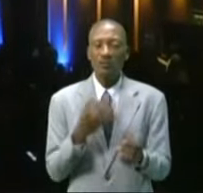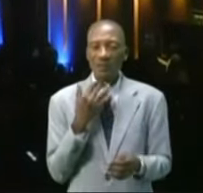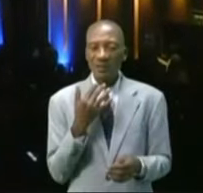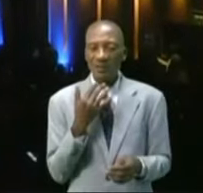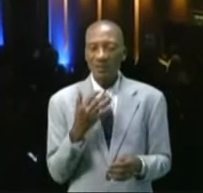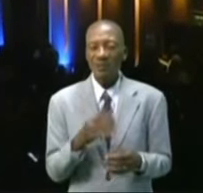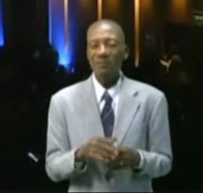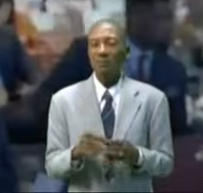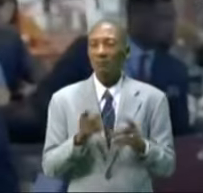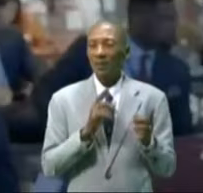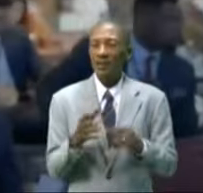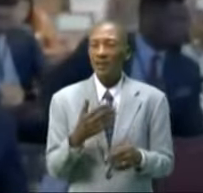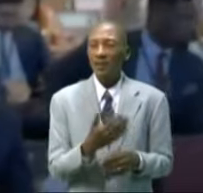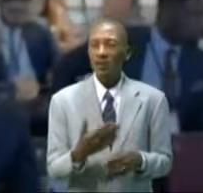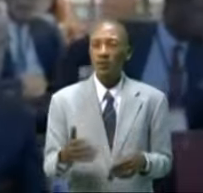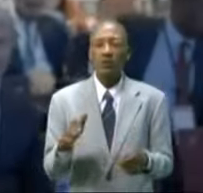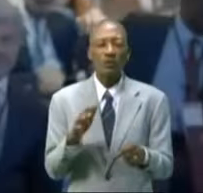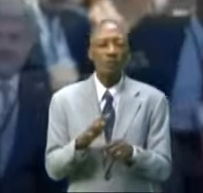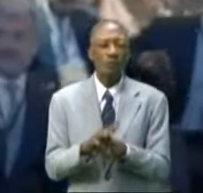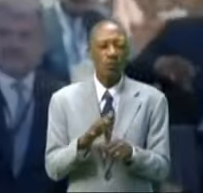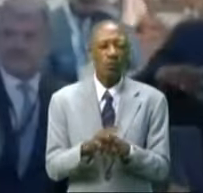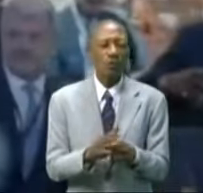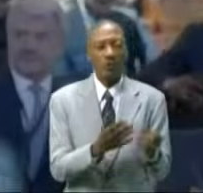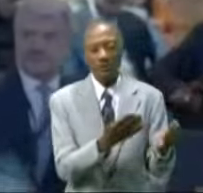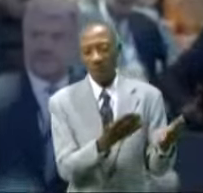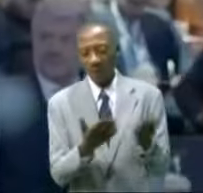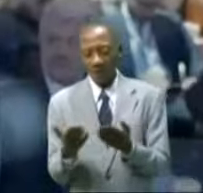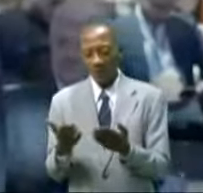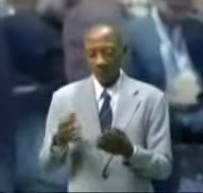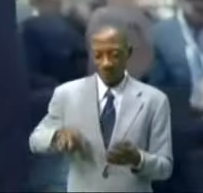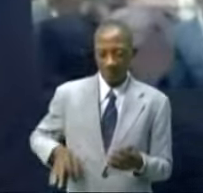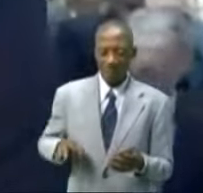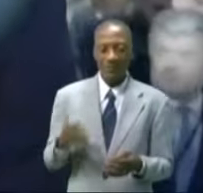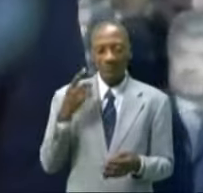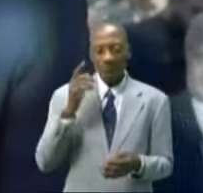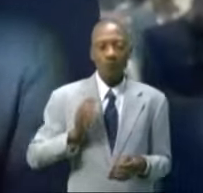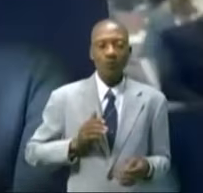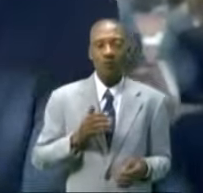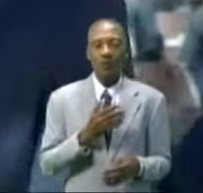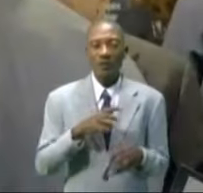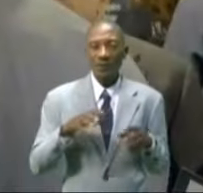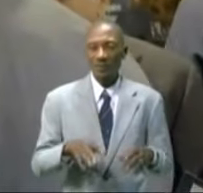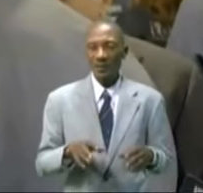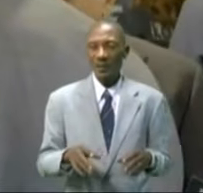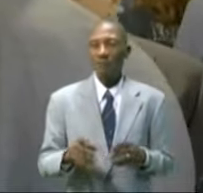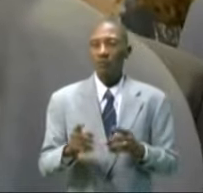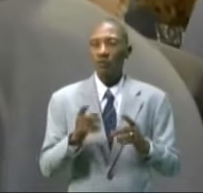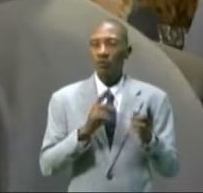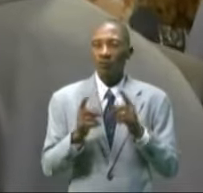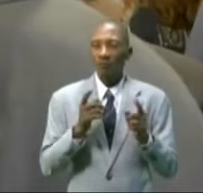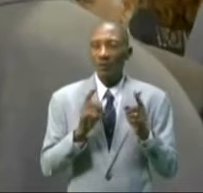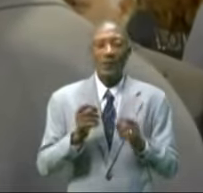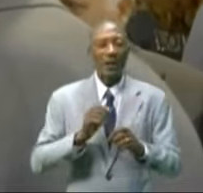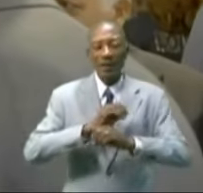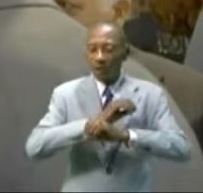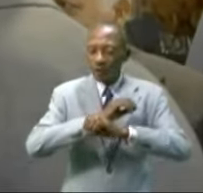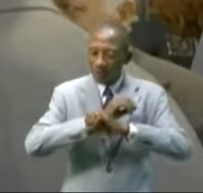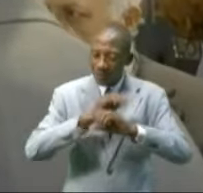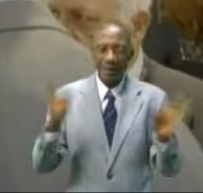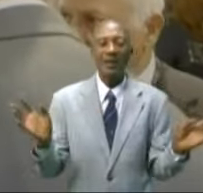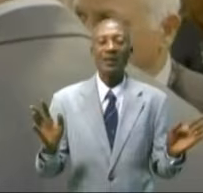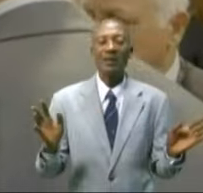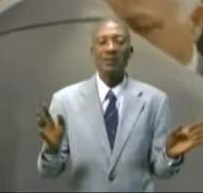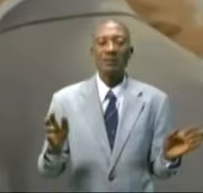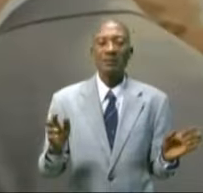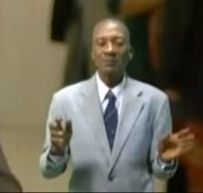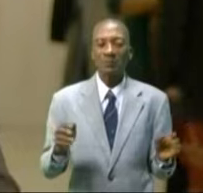pays étant très ouvert aux investissements étrangers, notamment ceux européens. Et cette mission congolaise vient donc poser le pavé à